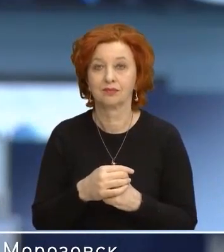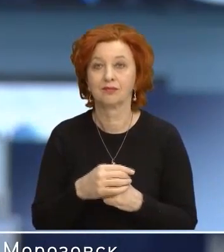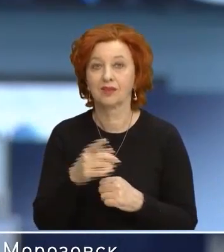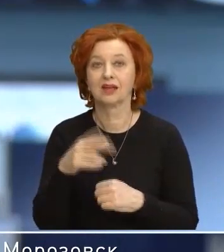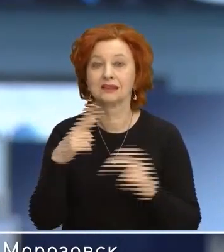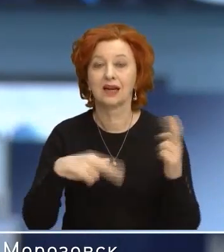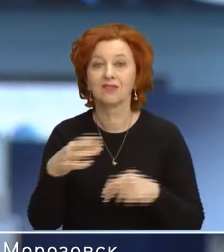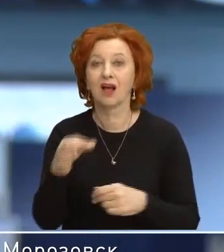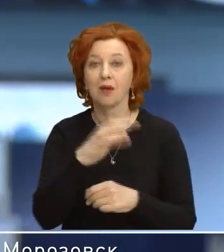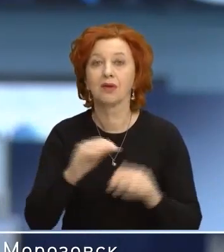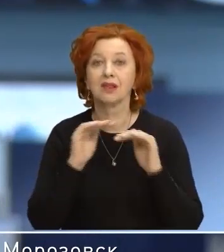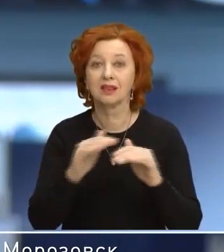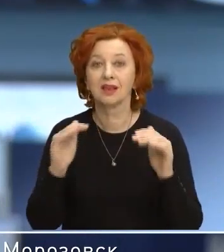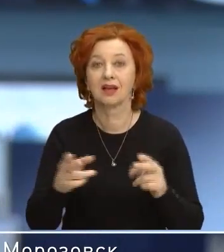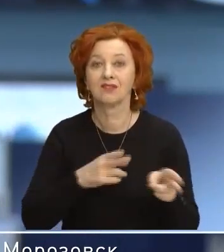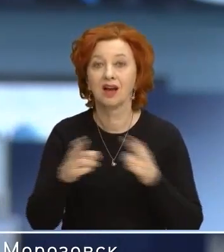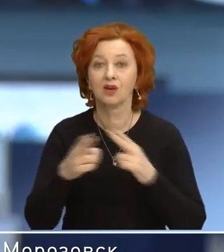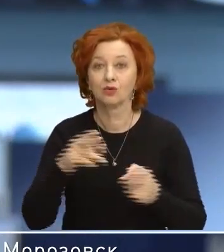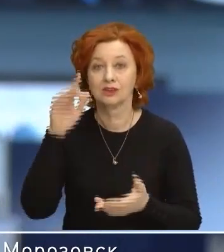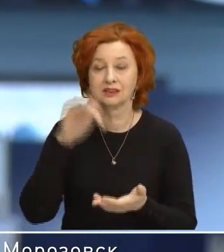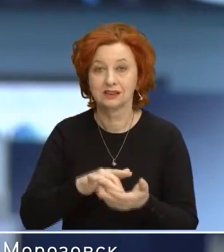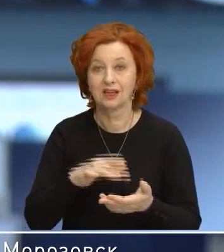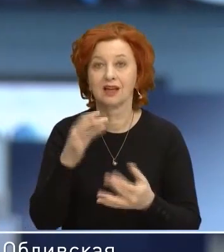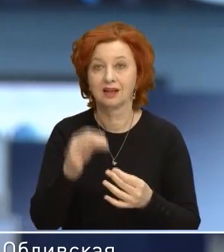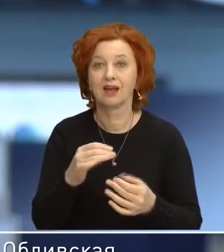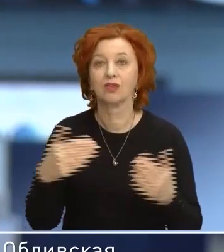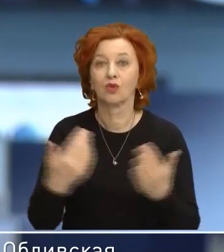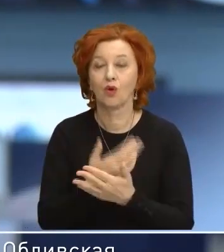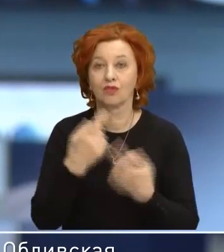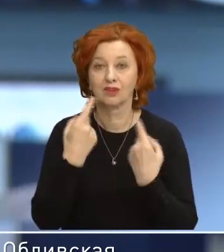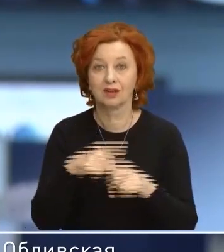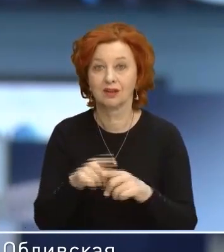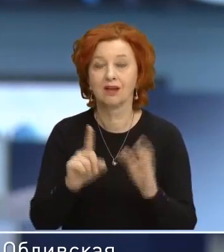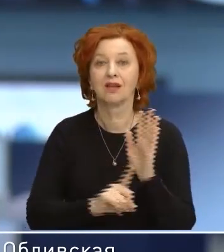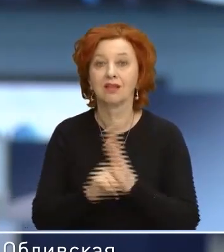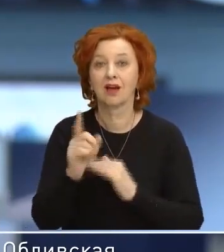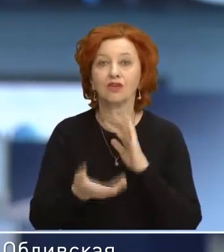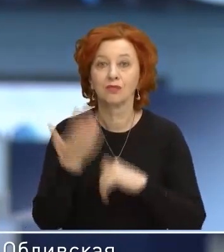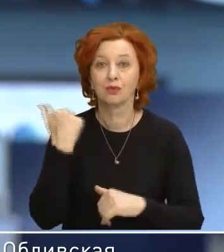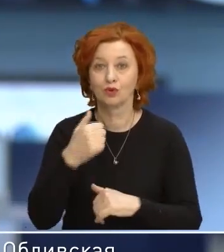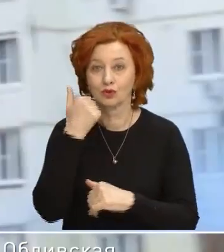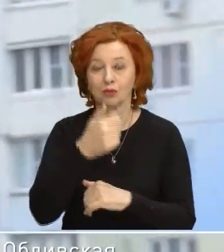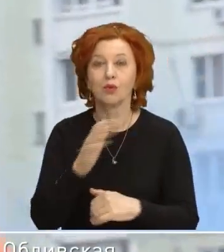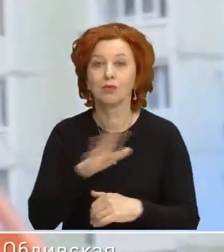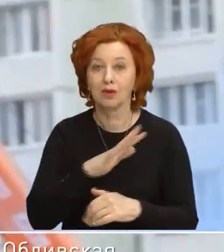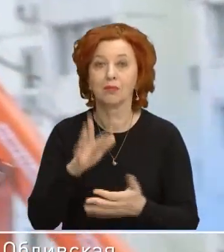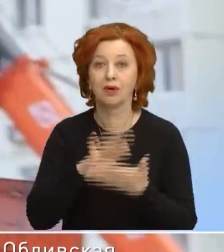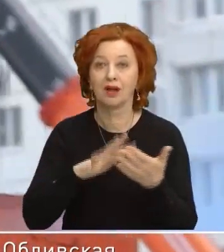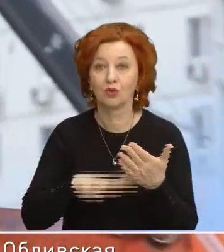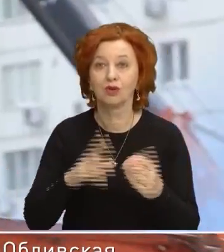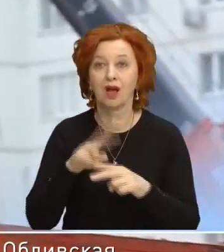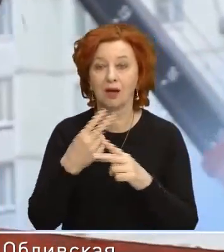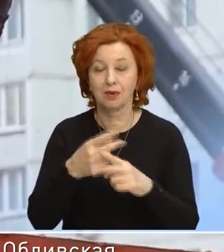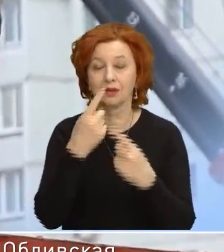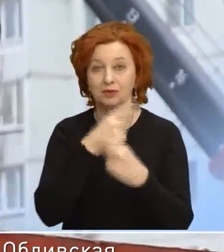Строительство областного детского хирургического центра инновационных технологий, начавшееся в прошлом году, должно быть продолжено. Об этом